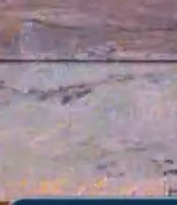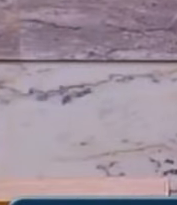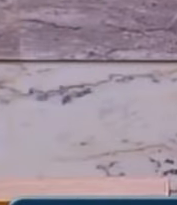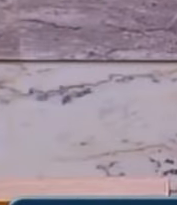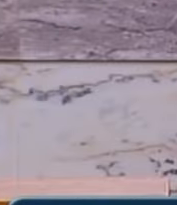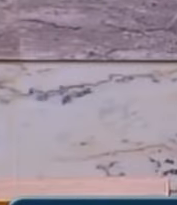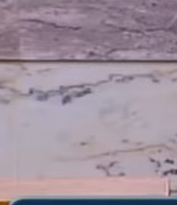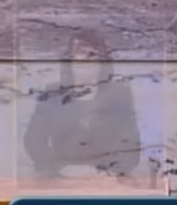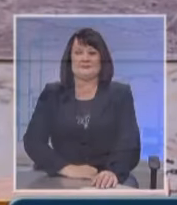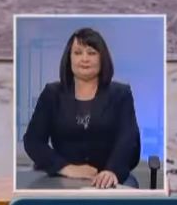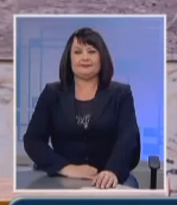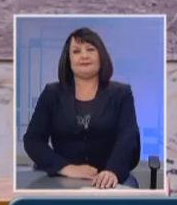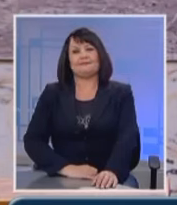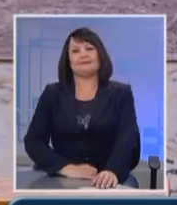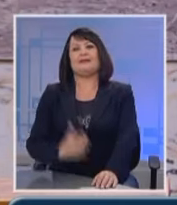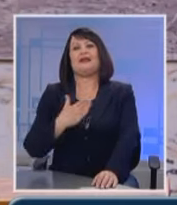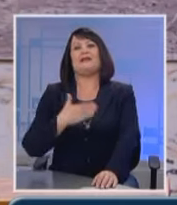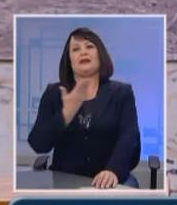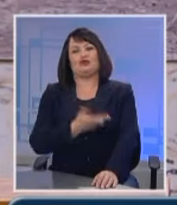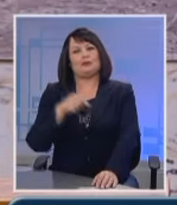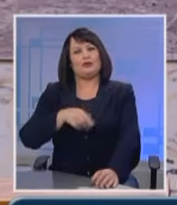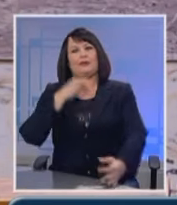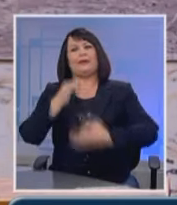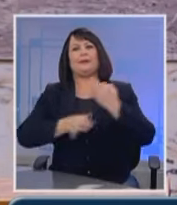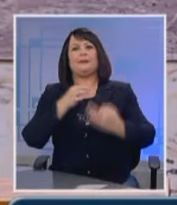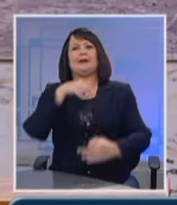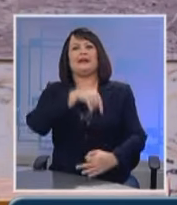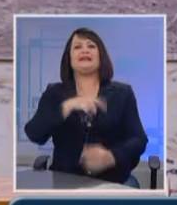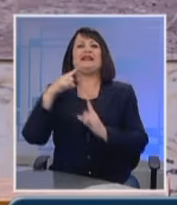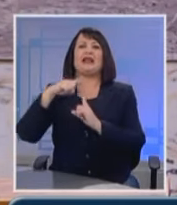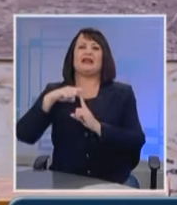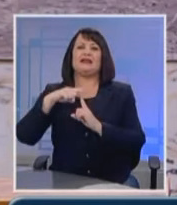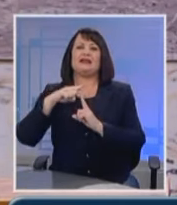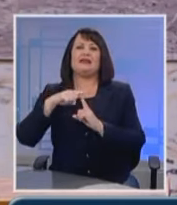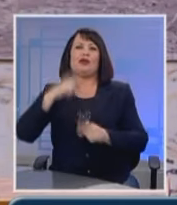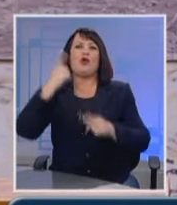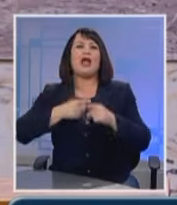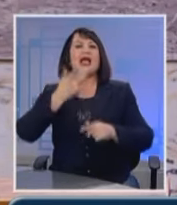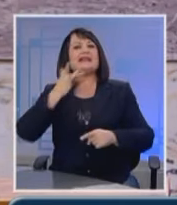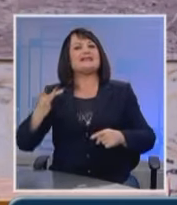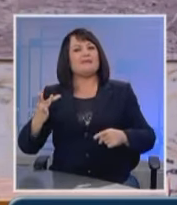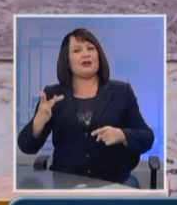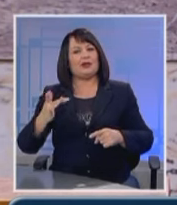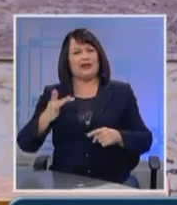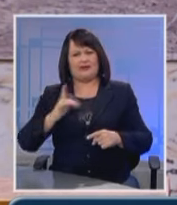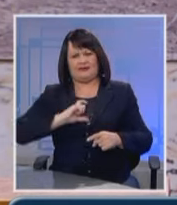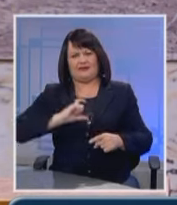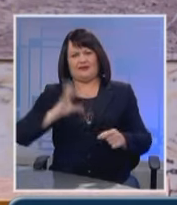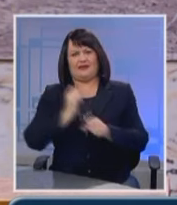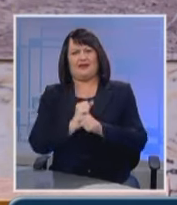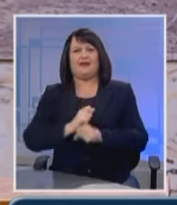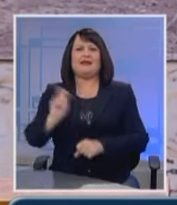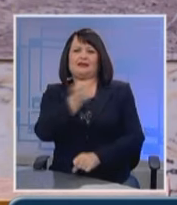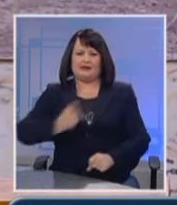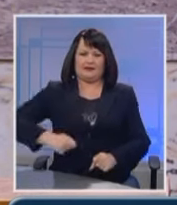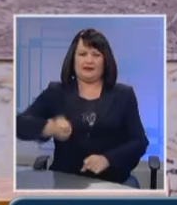Ευχαριστούμε την κυρία Κοροκίδα. Τον λόγο τώρα έχει ο κύριος Παναγιώτης Τριανταφύλου, ασημένιος παραολυμπιονίκης ξηφασκίας